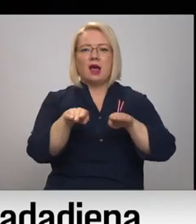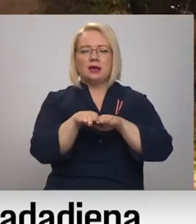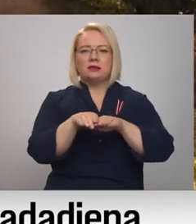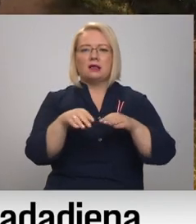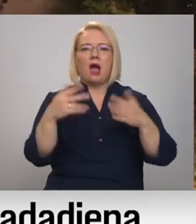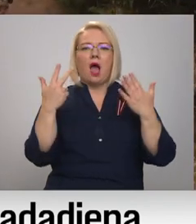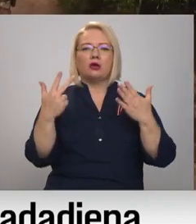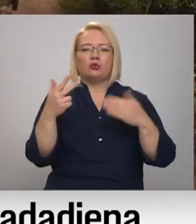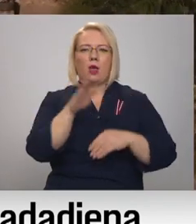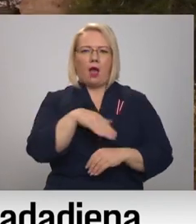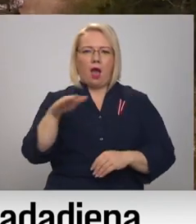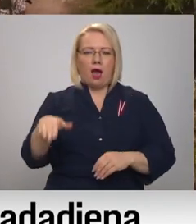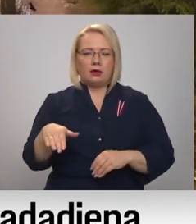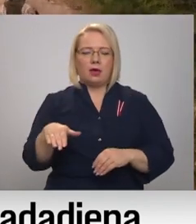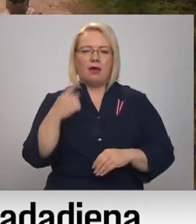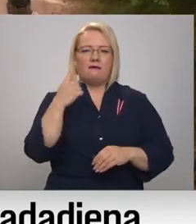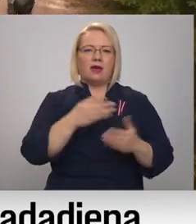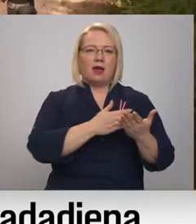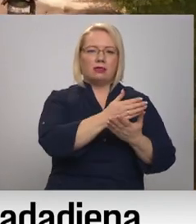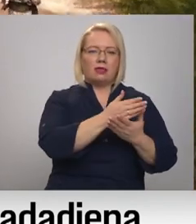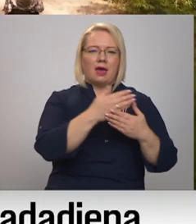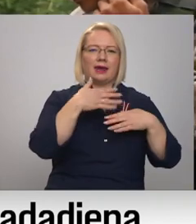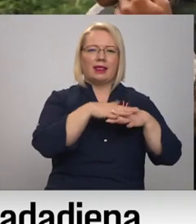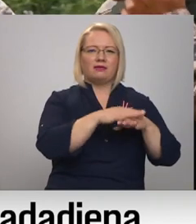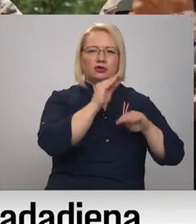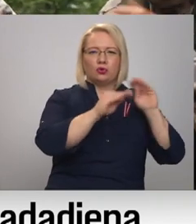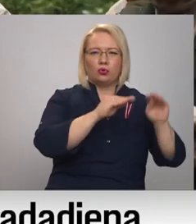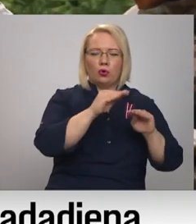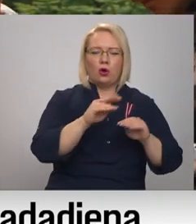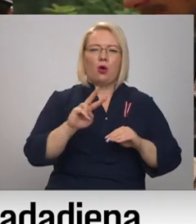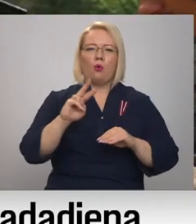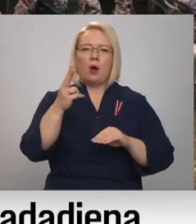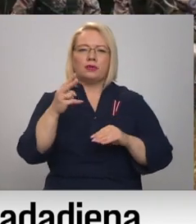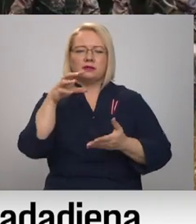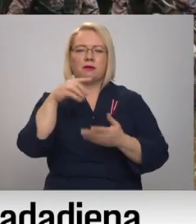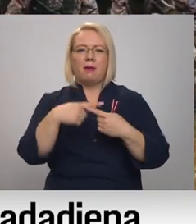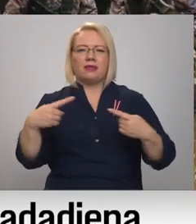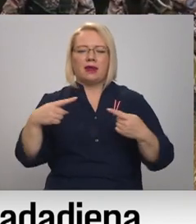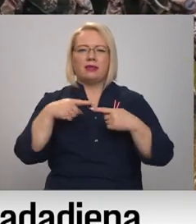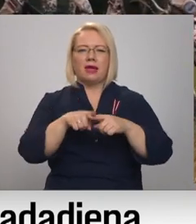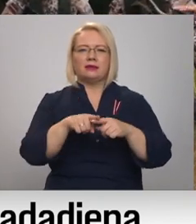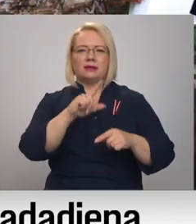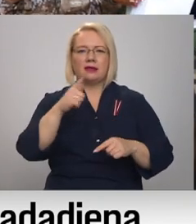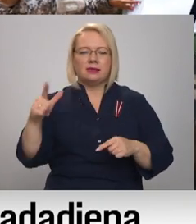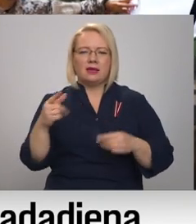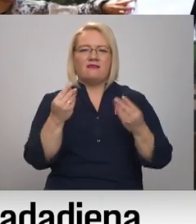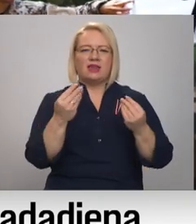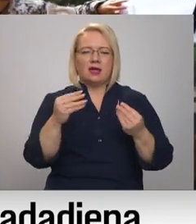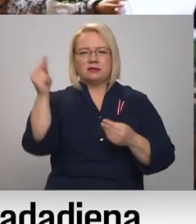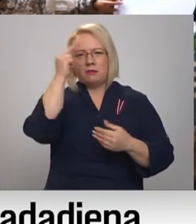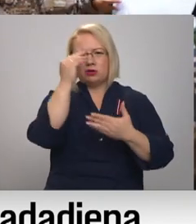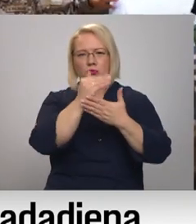astoņkāju. Viena kāja tad ir infrastruktūra, viena kāja materiāli tehniskie līdzekļi, finanses, mācību